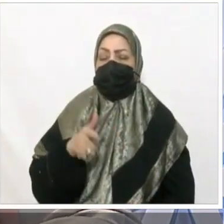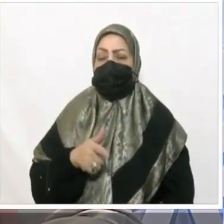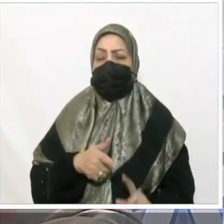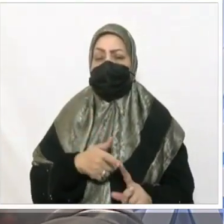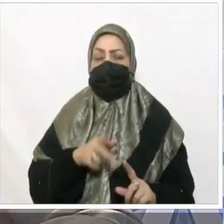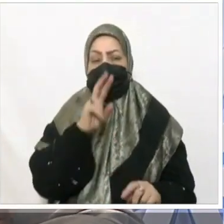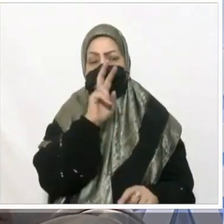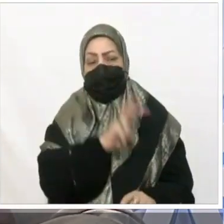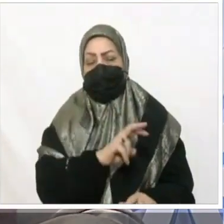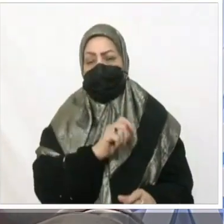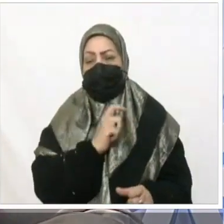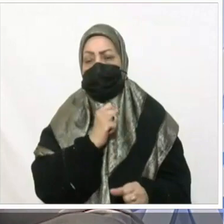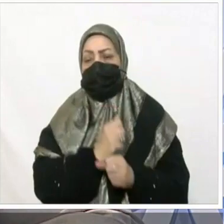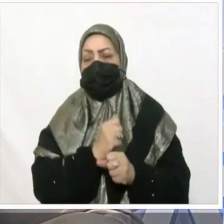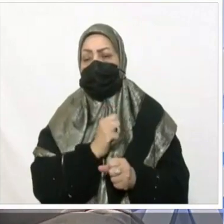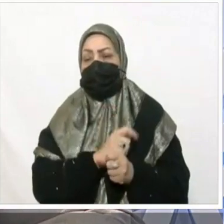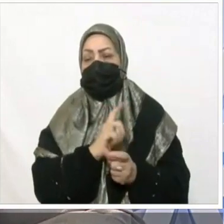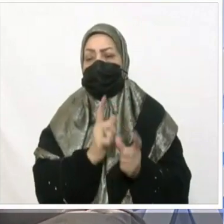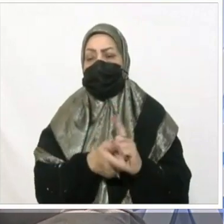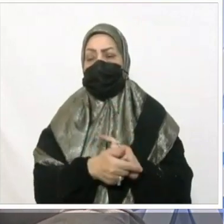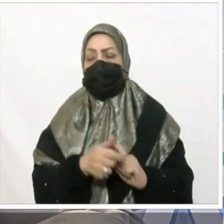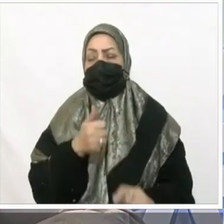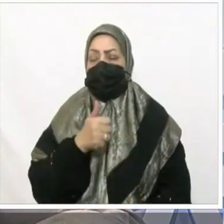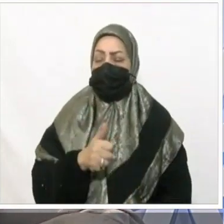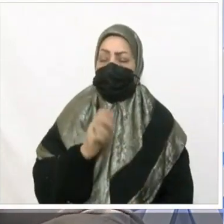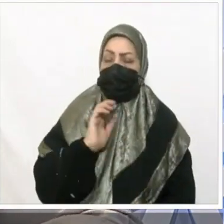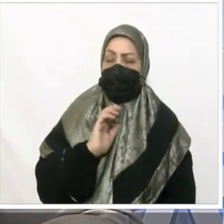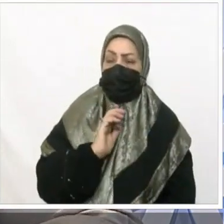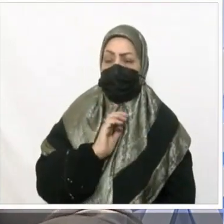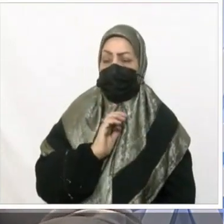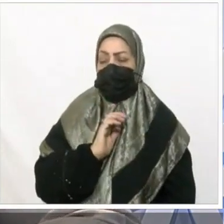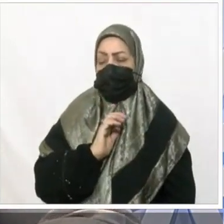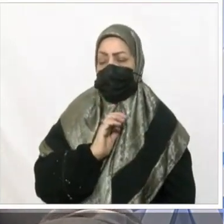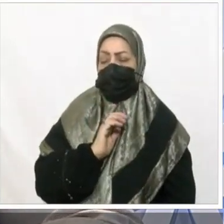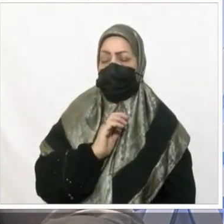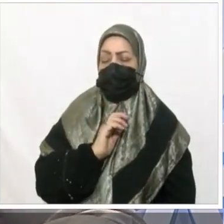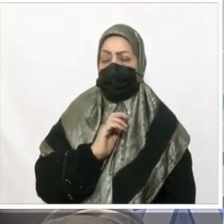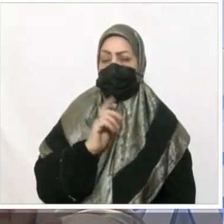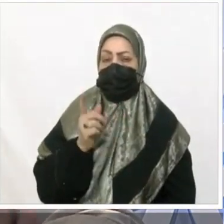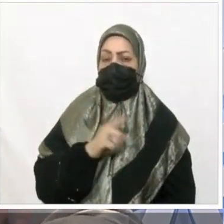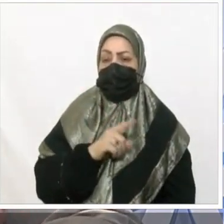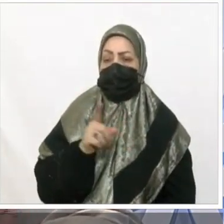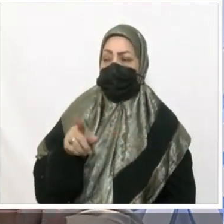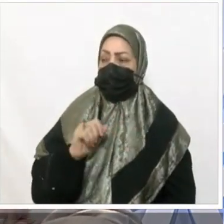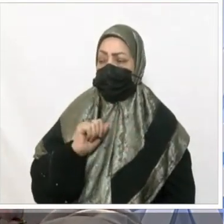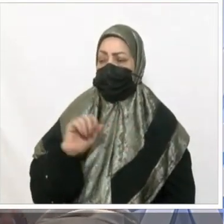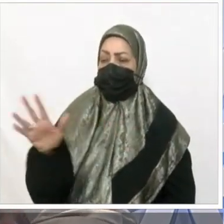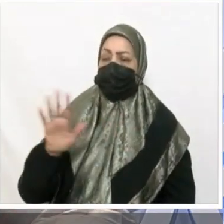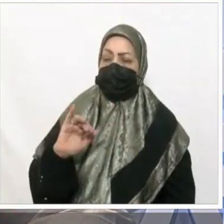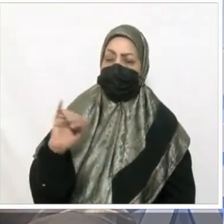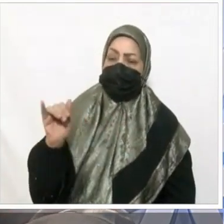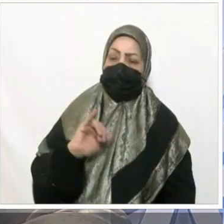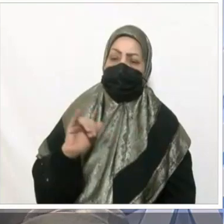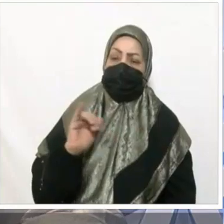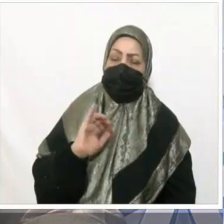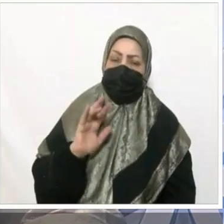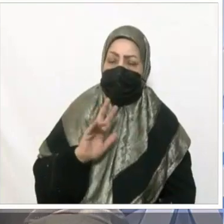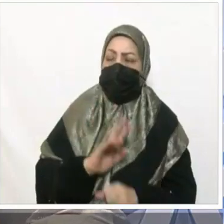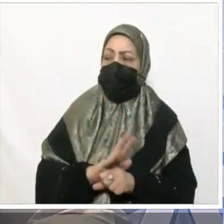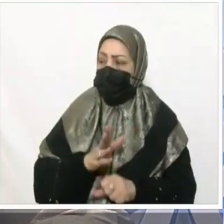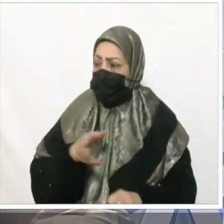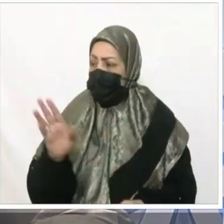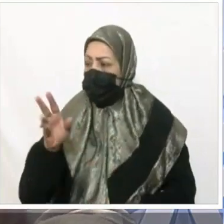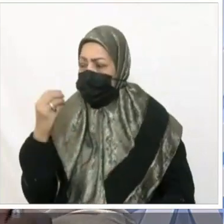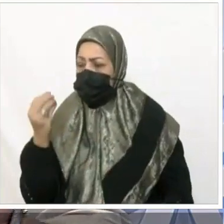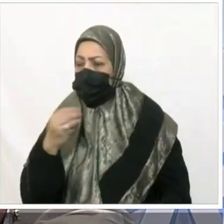هين. لكن أن يكون الخروج لحاجة، مش إنسان خارج هيك وخلاص وكذا. فأنت أولادك إذا كان